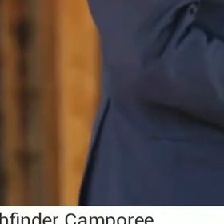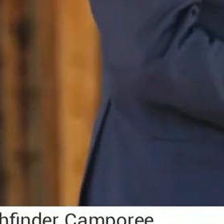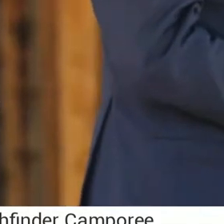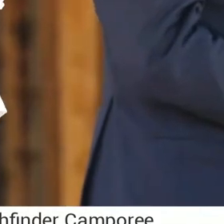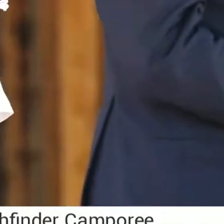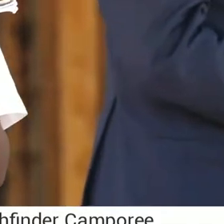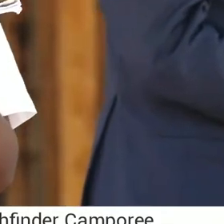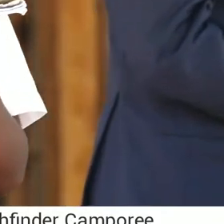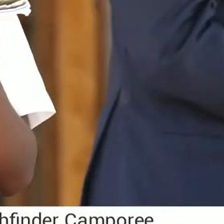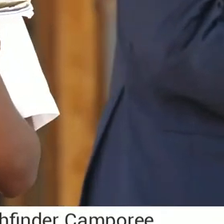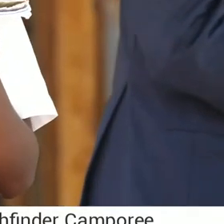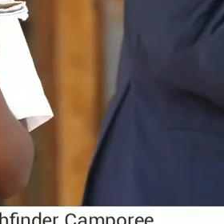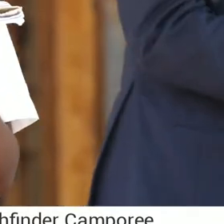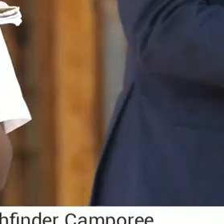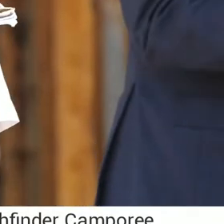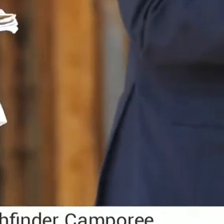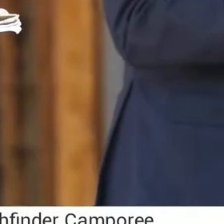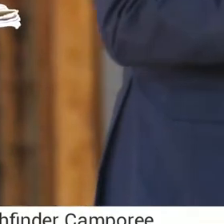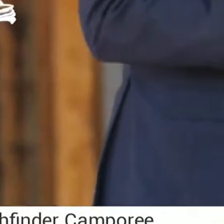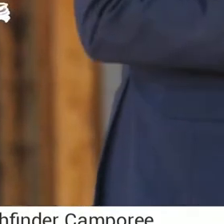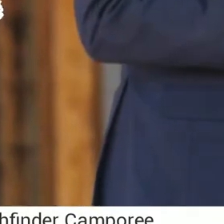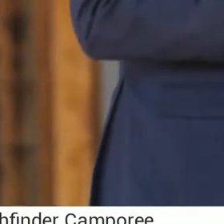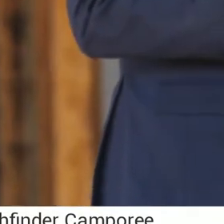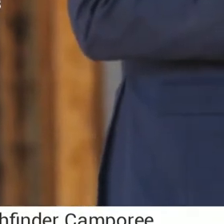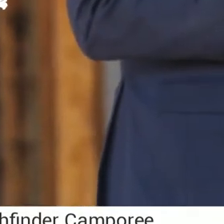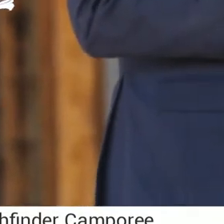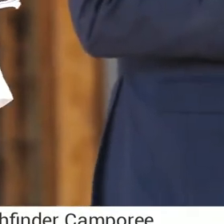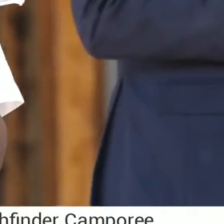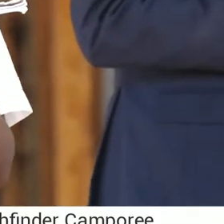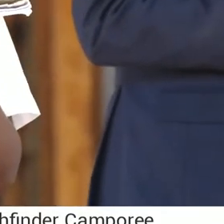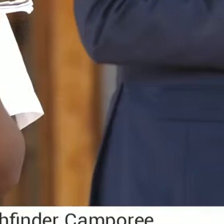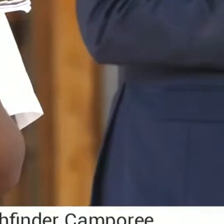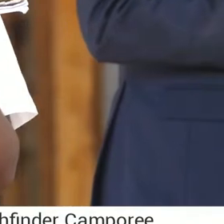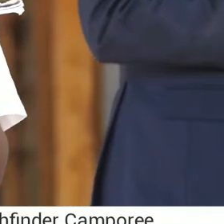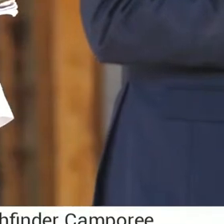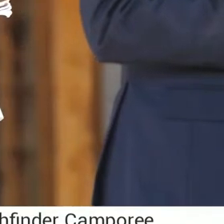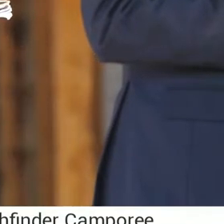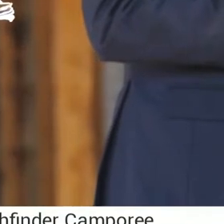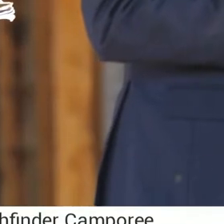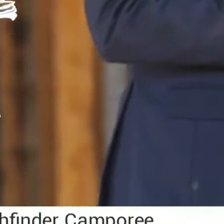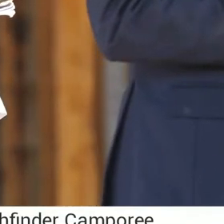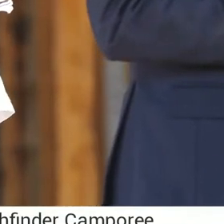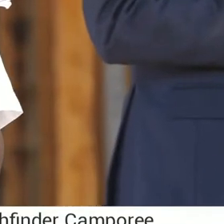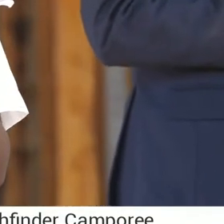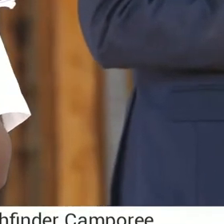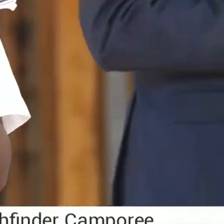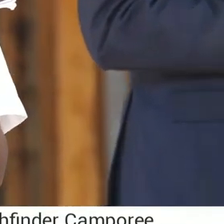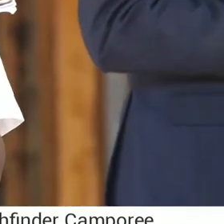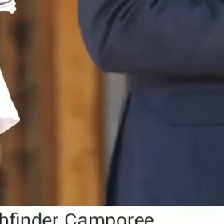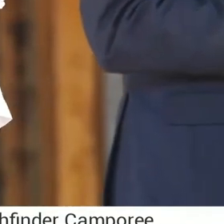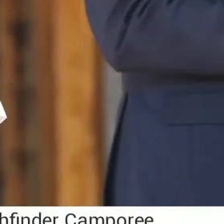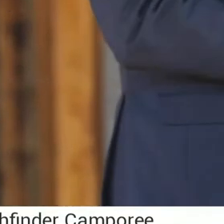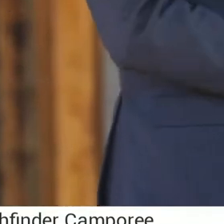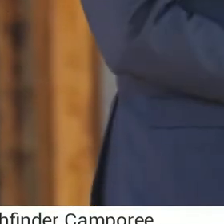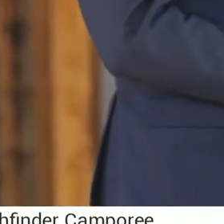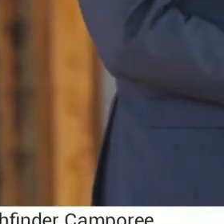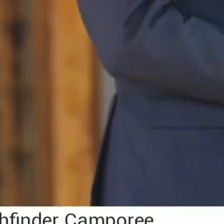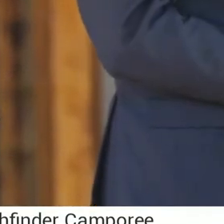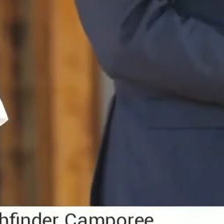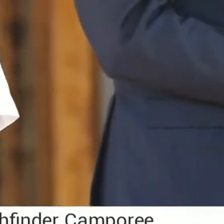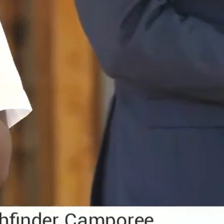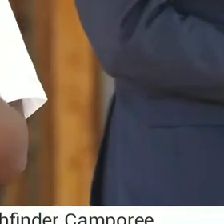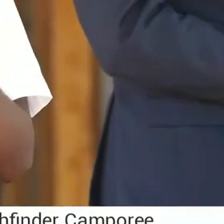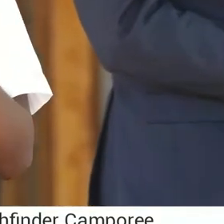kupandisha beramu na wakashusha jioni beramu hizo. Vile vile Chepterit walikuwa kwenye zamu siku ya